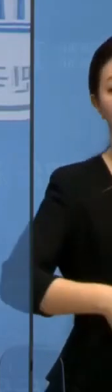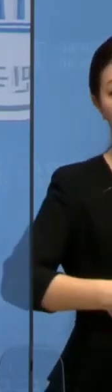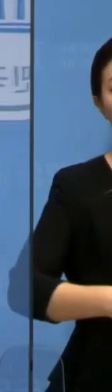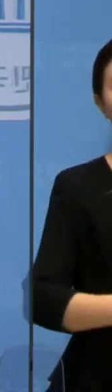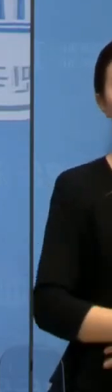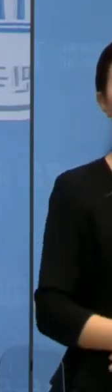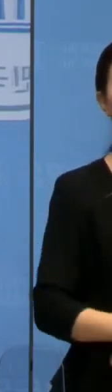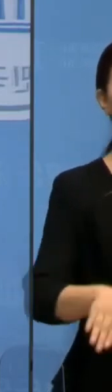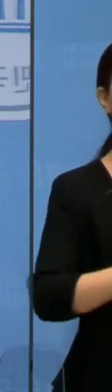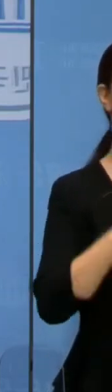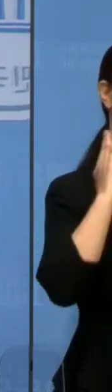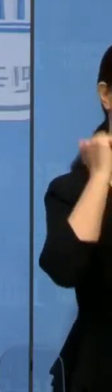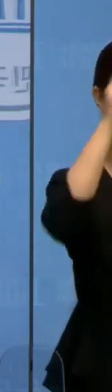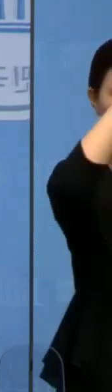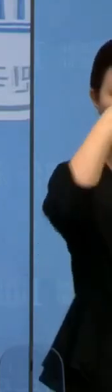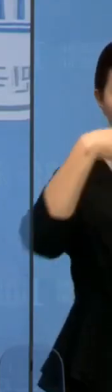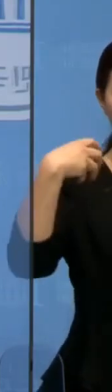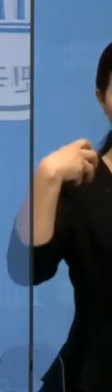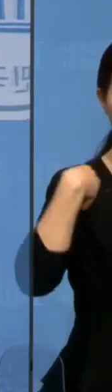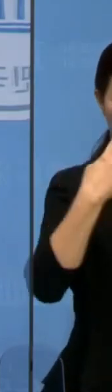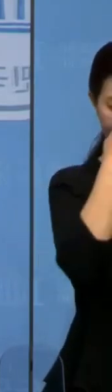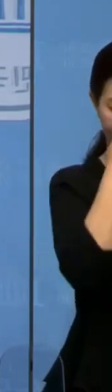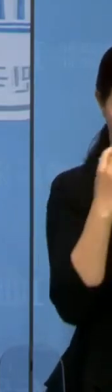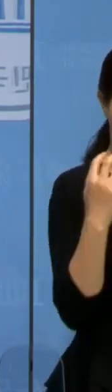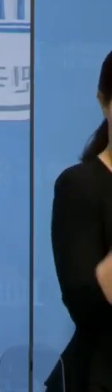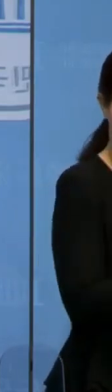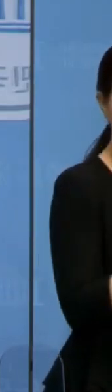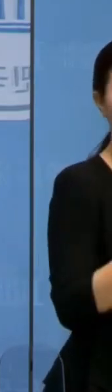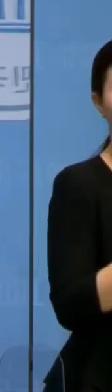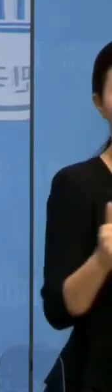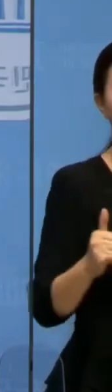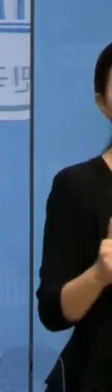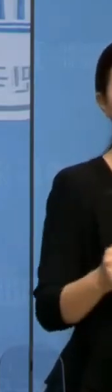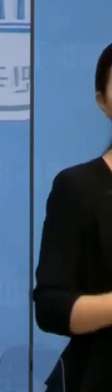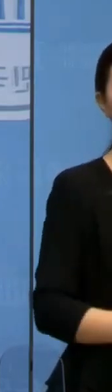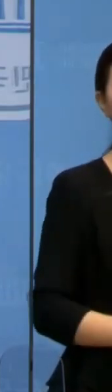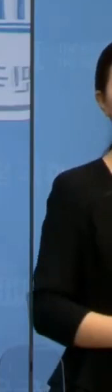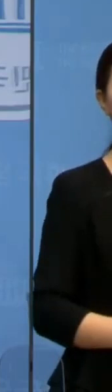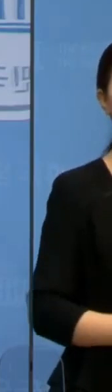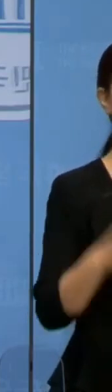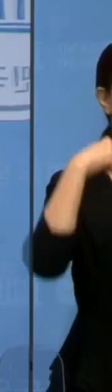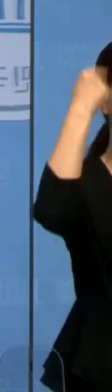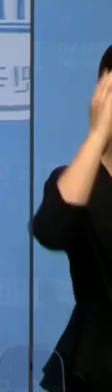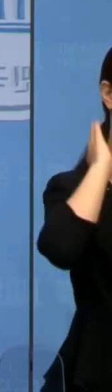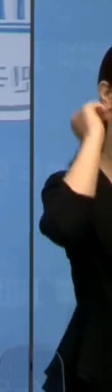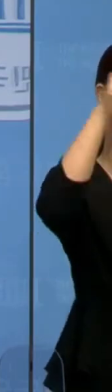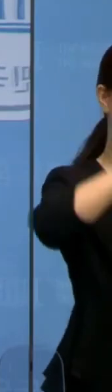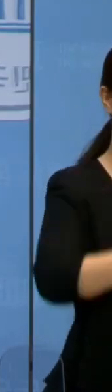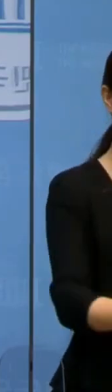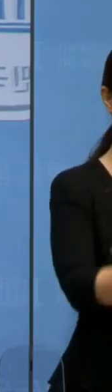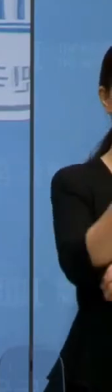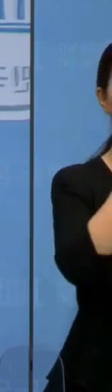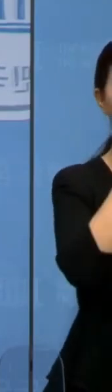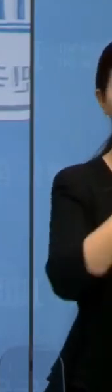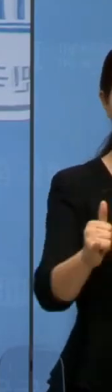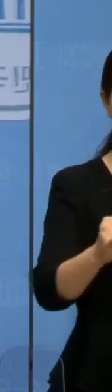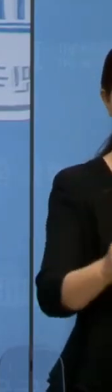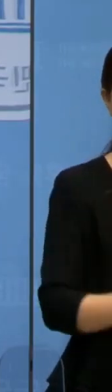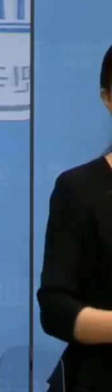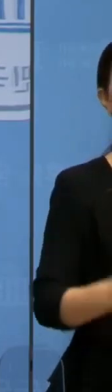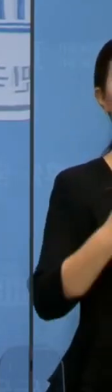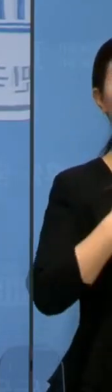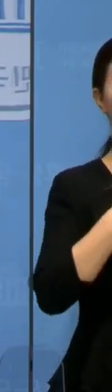문재인 정부를 지킬 당대표, 다음 대선을 이길 당대표, 저